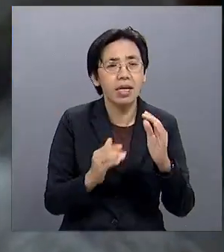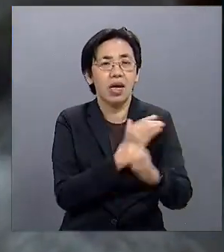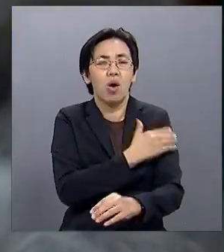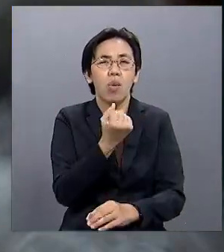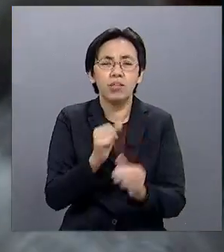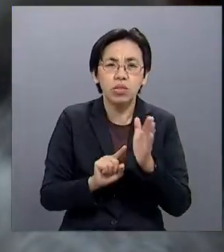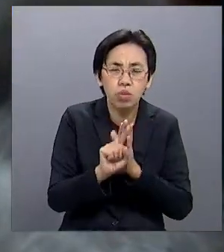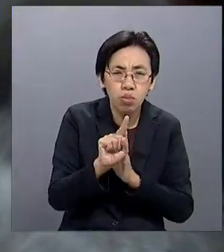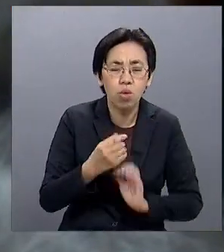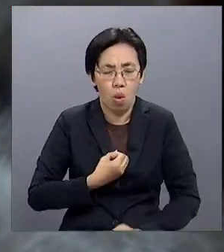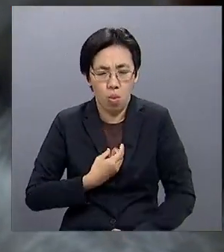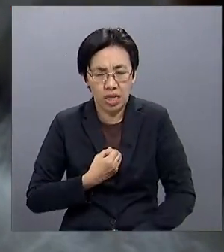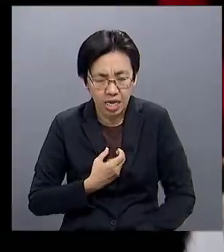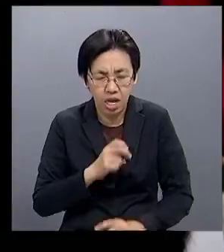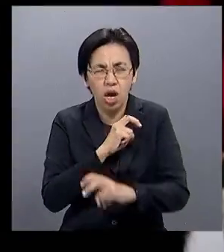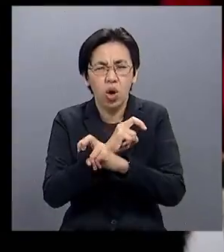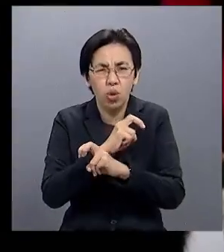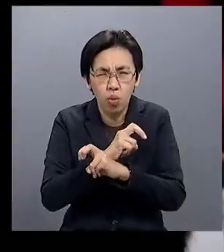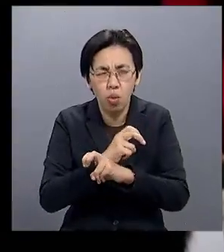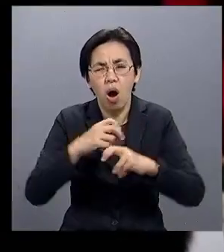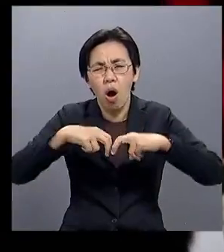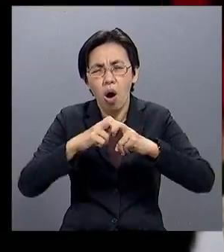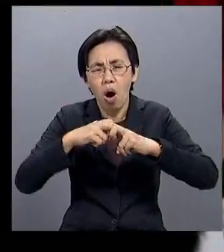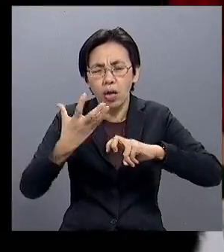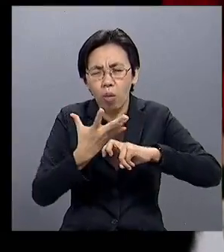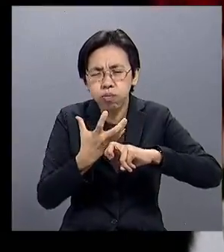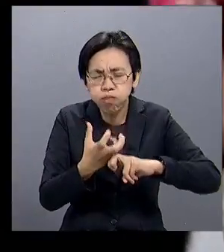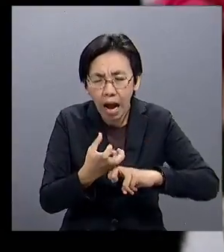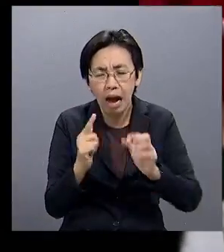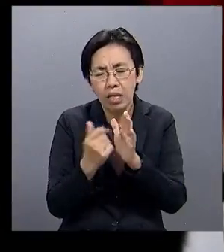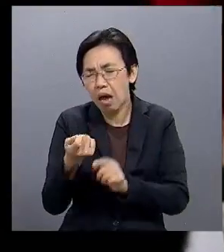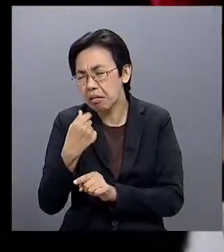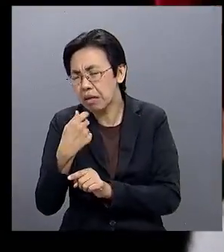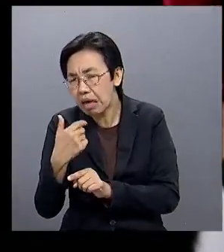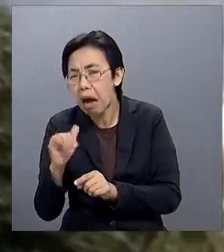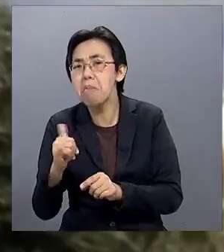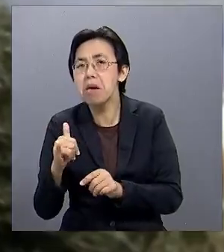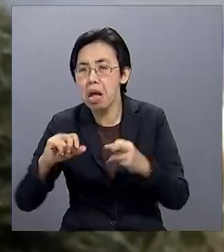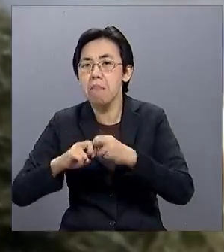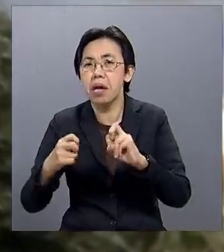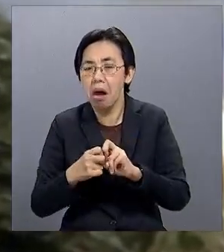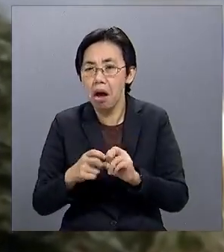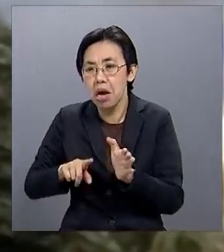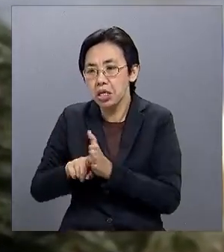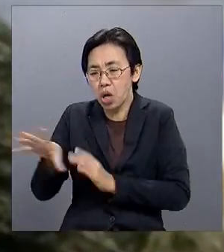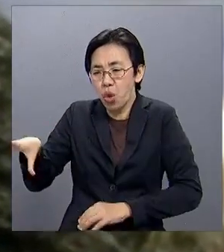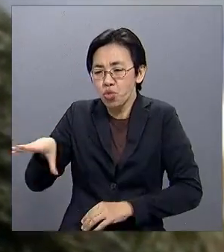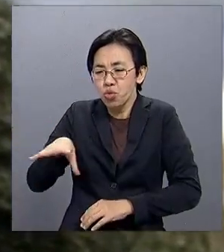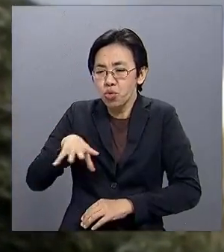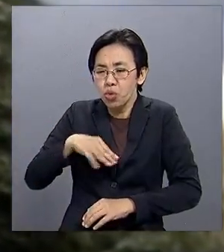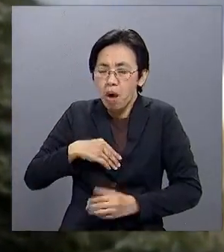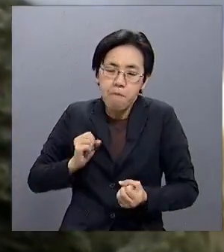ดูกโรคข้อเสื่อมอะไรอย่างเงี้ยที่เขากินยาเดิมอยู่แล้วอ่ะก็จะทำให้เขาเนี่ยป่วยหนักได้เพราะนั้น